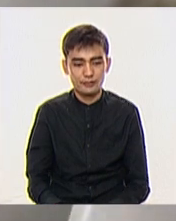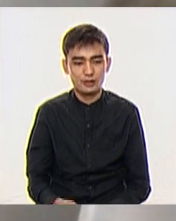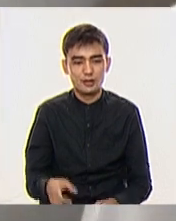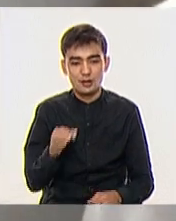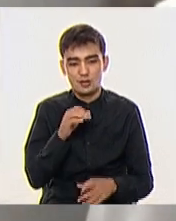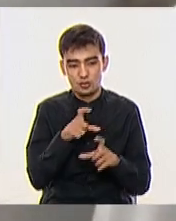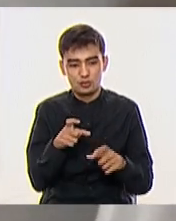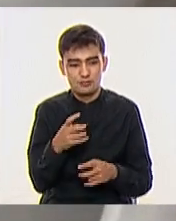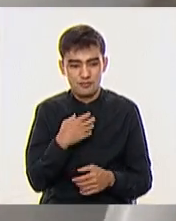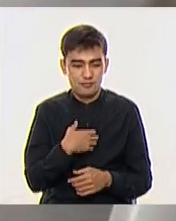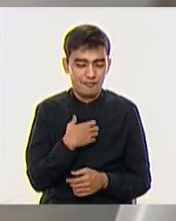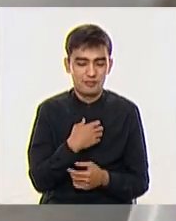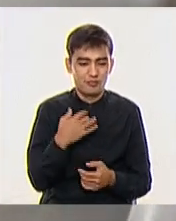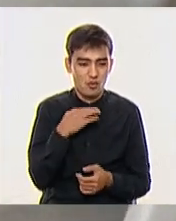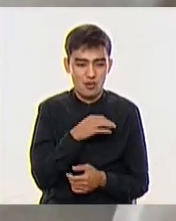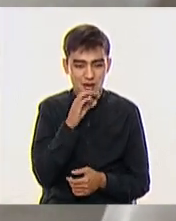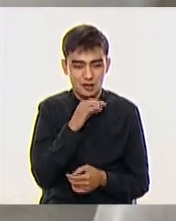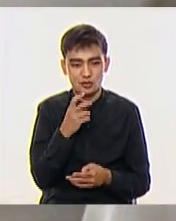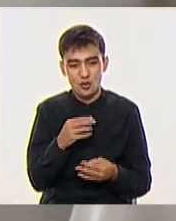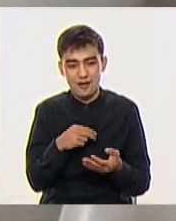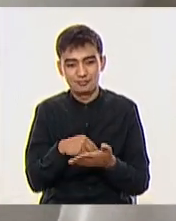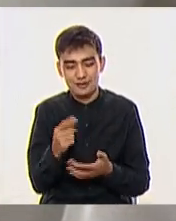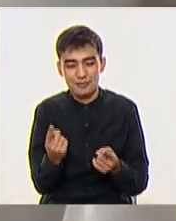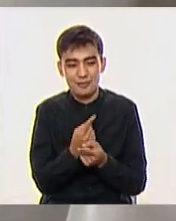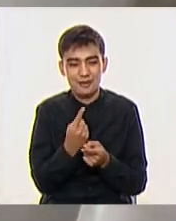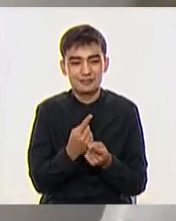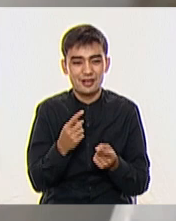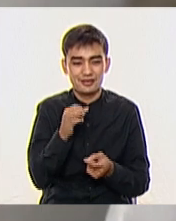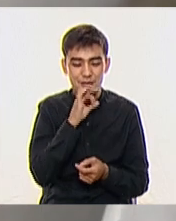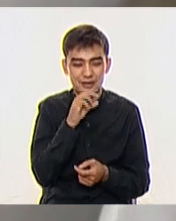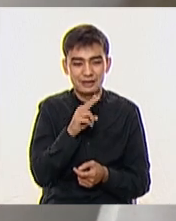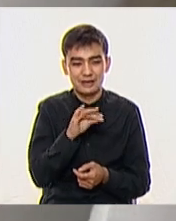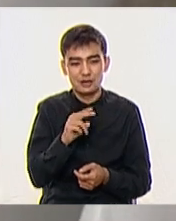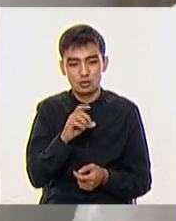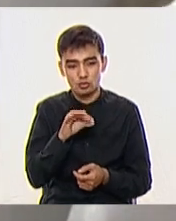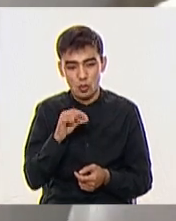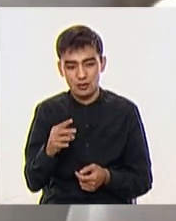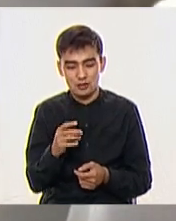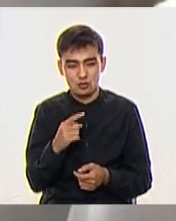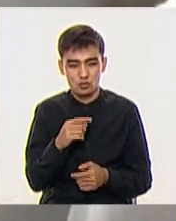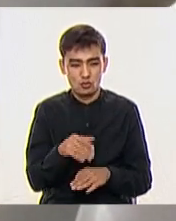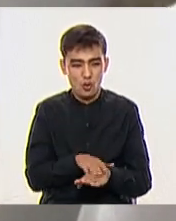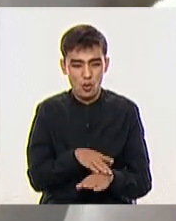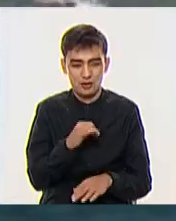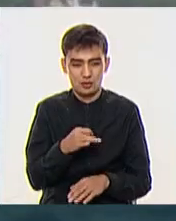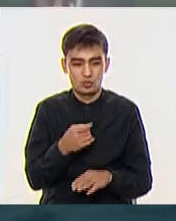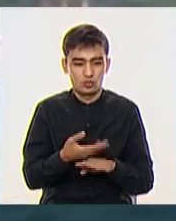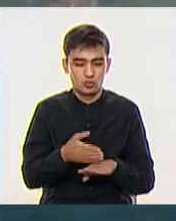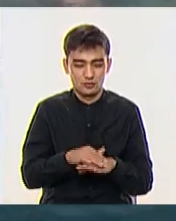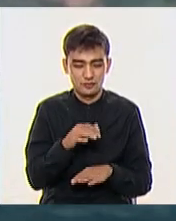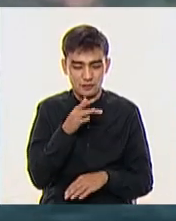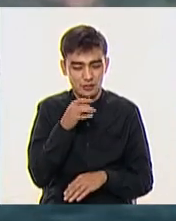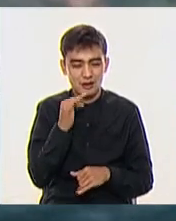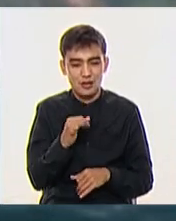Пациентам необходимо множество лекарств, но раздобыть даже обычную таблетку Диксоны – долгая и утомительная задача. А в